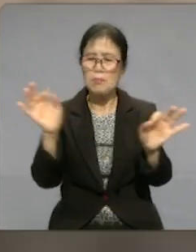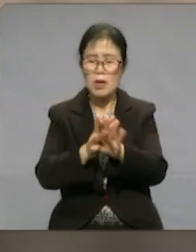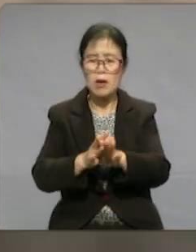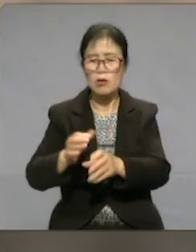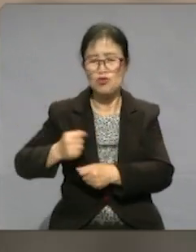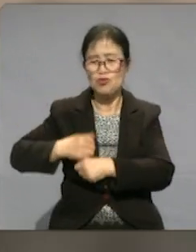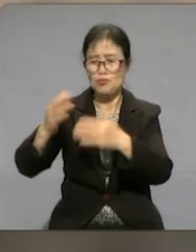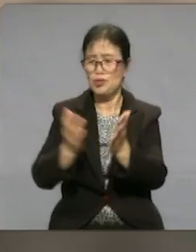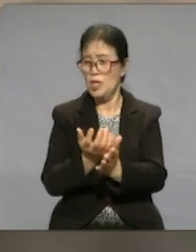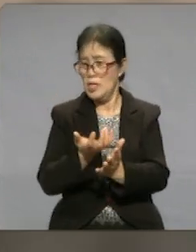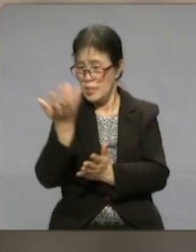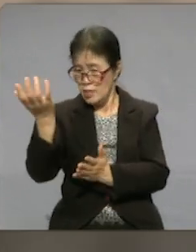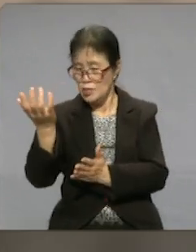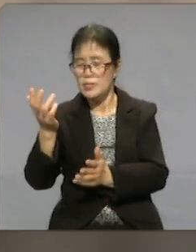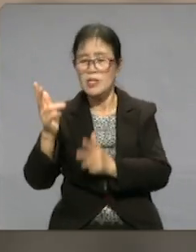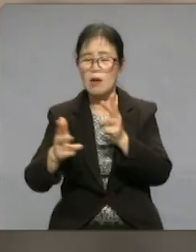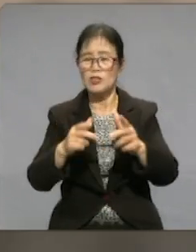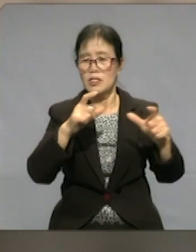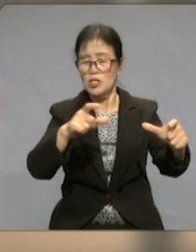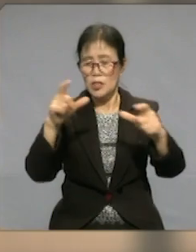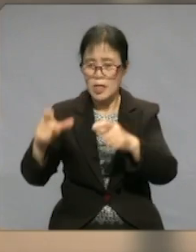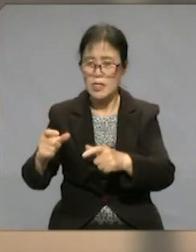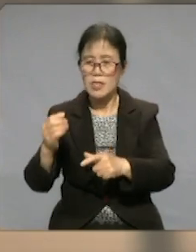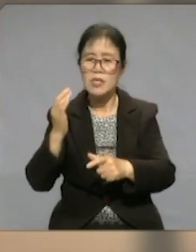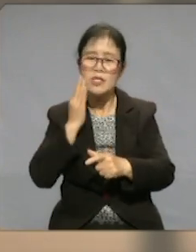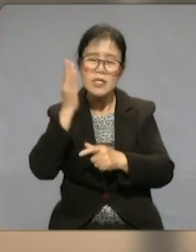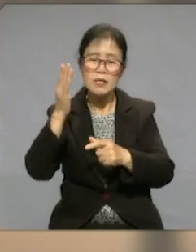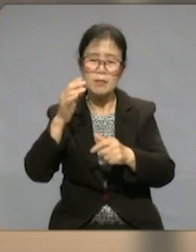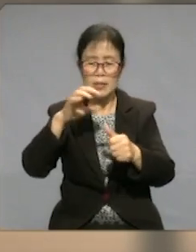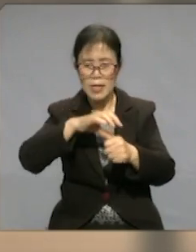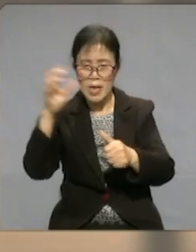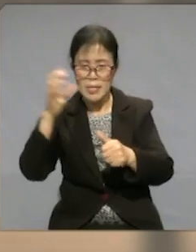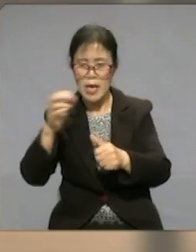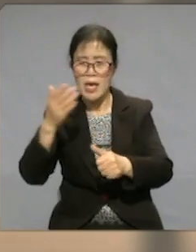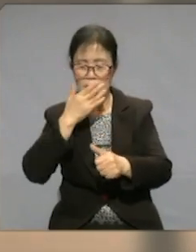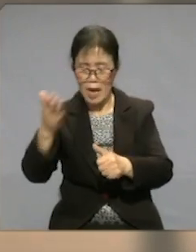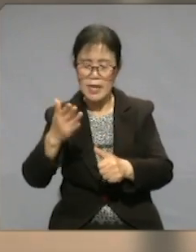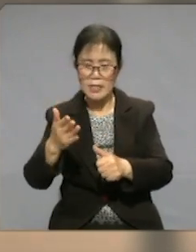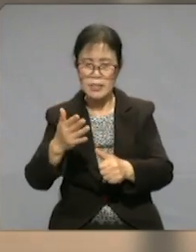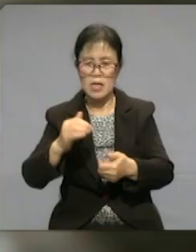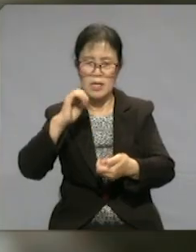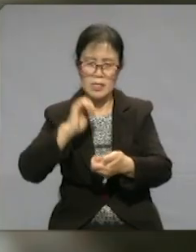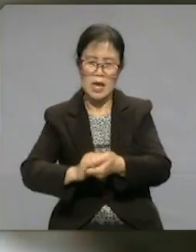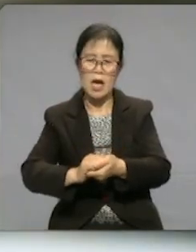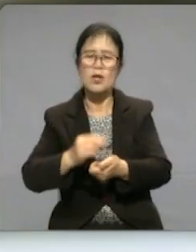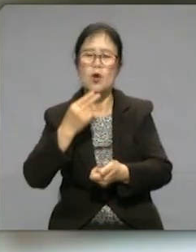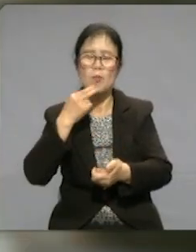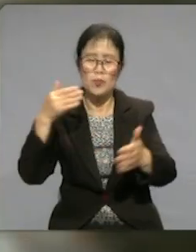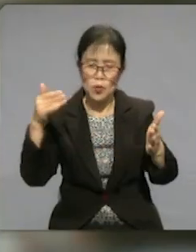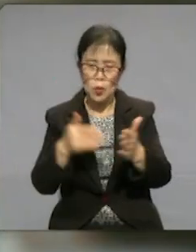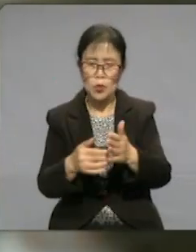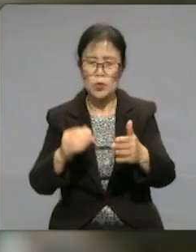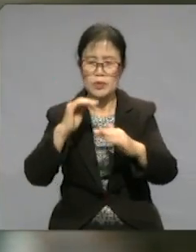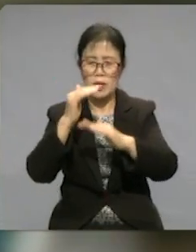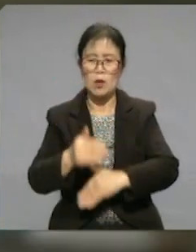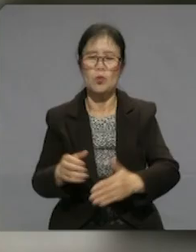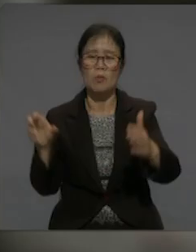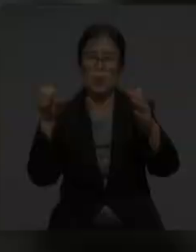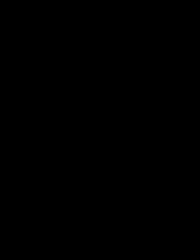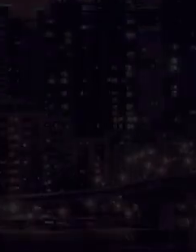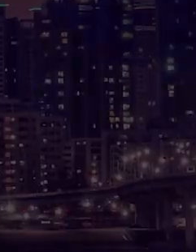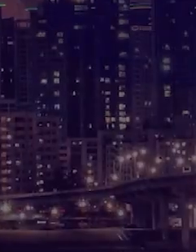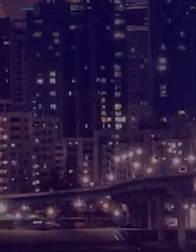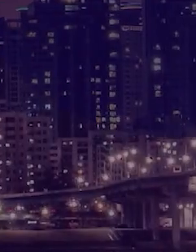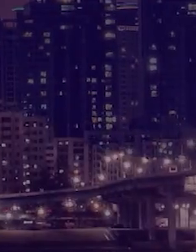이전 사업은 지역마다 배정된 그린벨트 해제 가능 총량에 제한을 받지 않도록 하는 내용을 담았습니다.